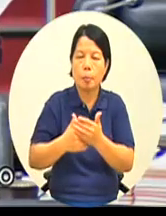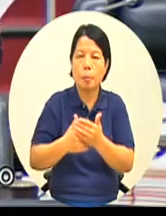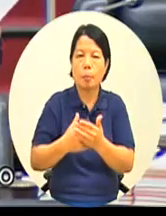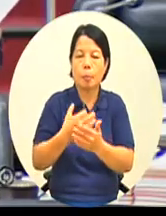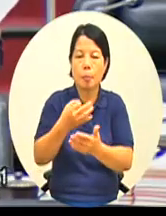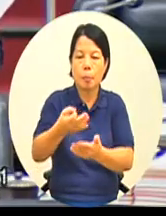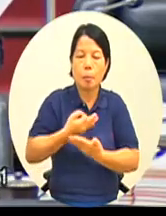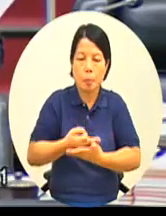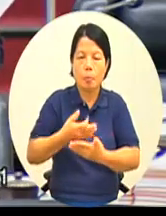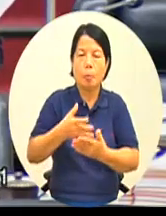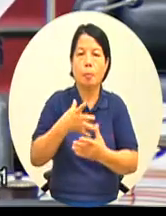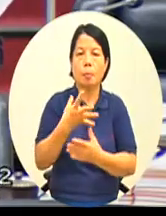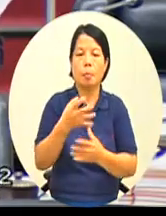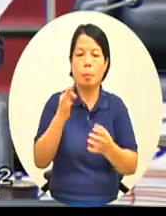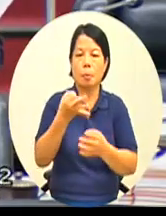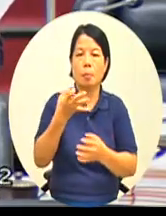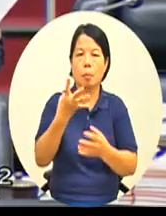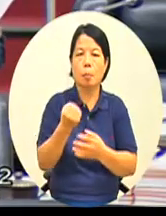算算看，